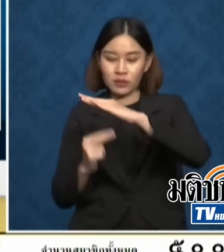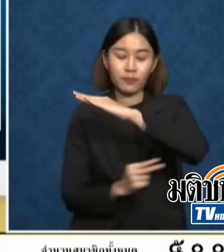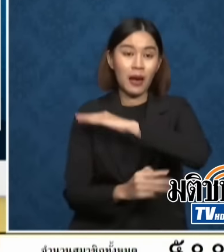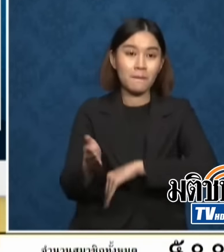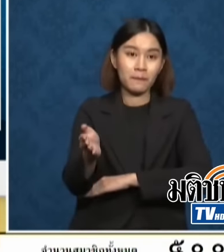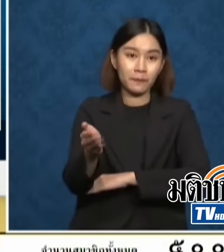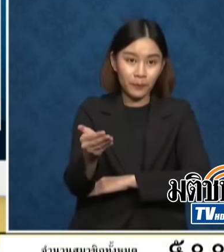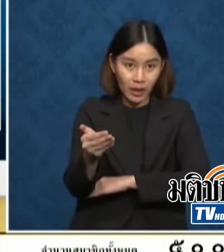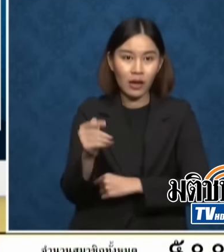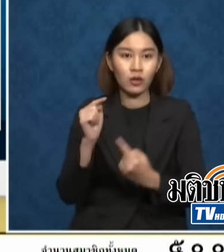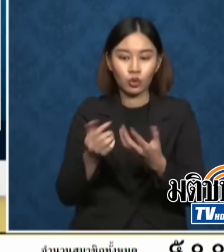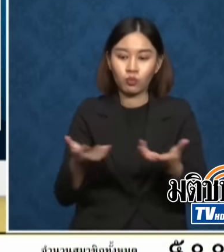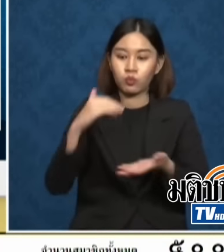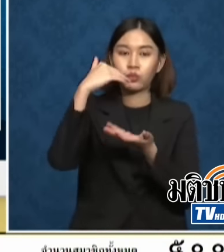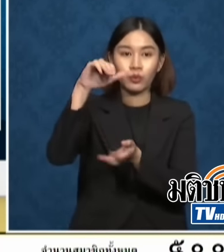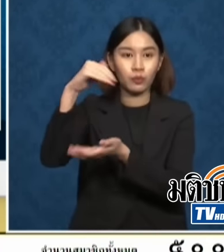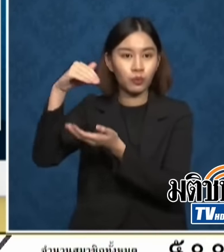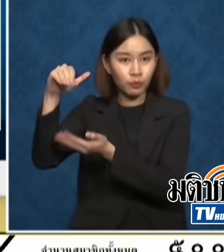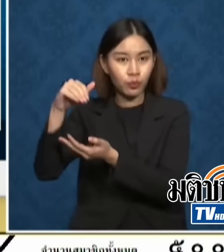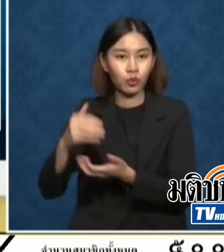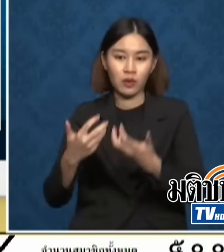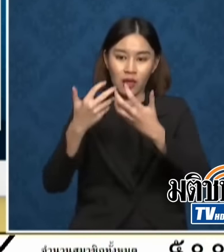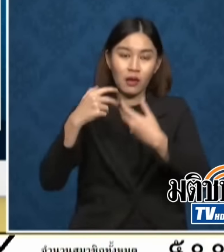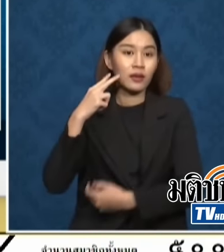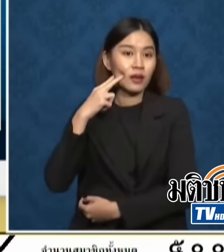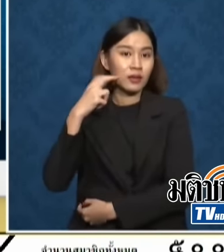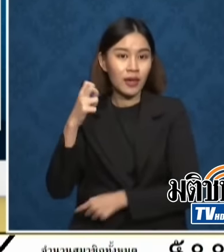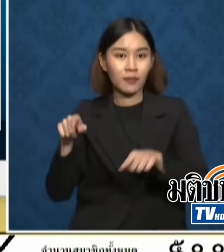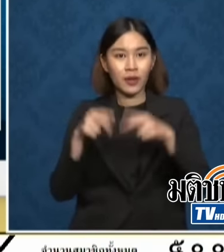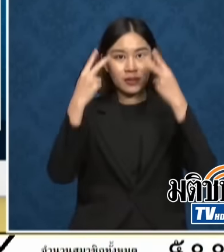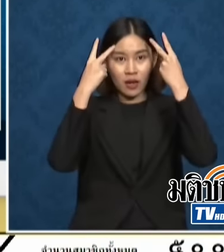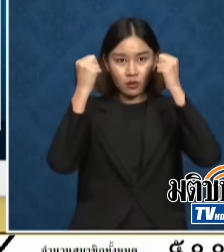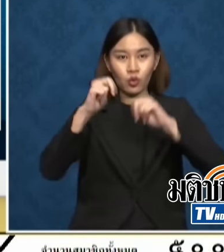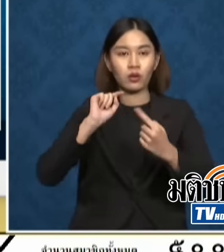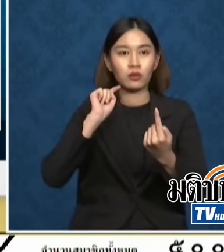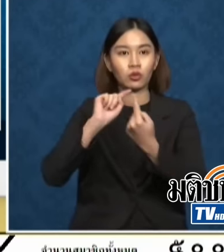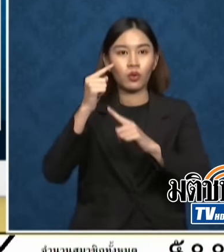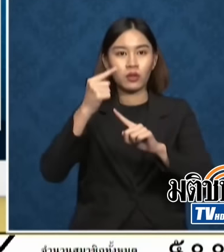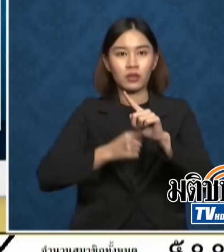าไม่ว่าจะเป็นการขนส่งไม่ว่าจะเป็นโรงงานน้ำแข็งอย่างที่นายกรัฐมนตรีไปมาเมื่